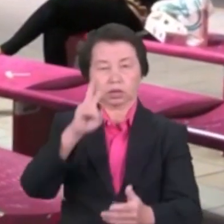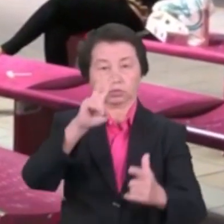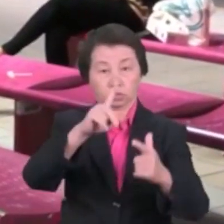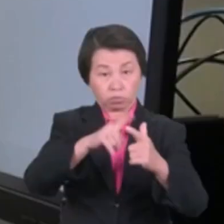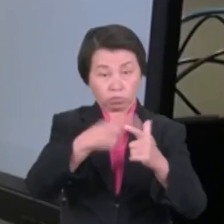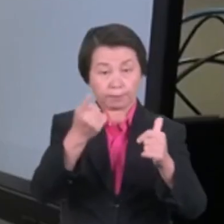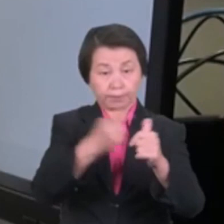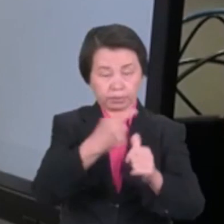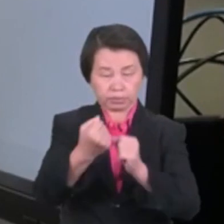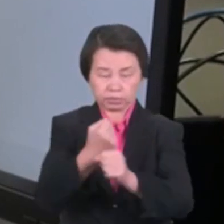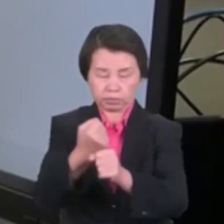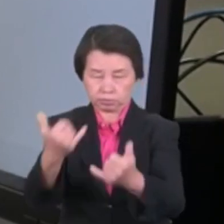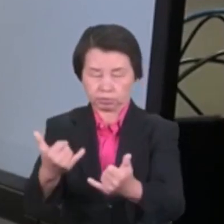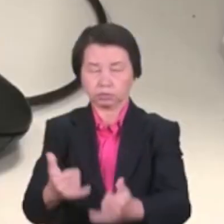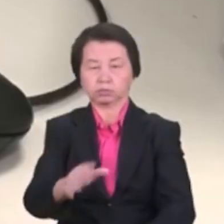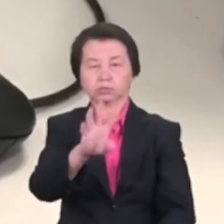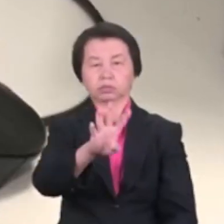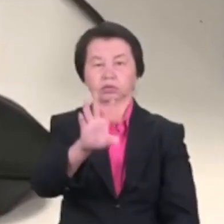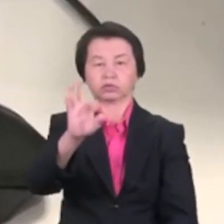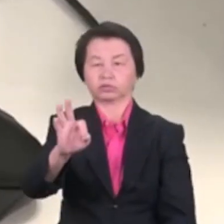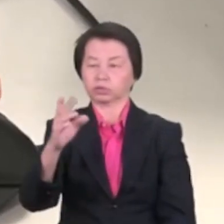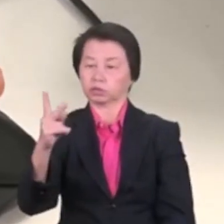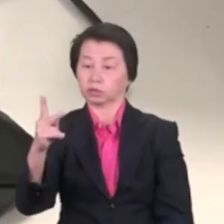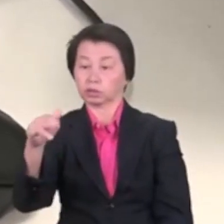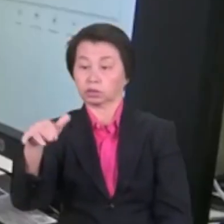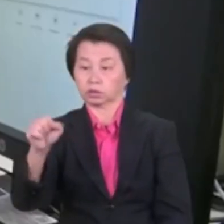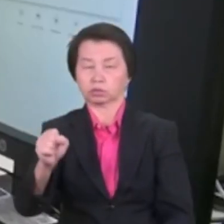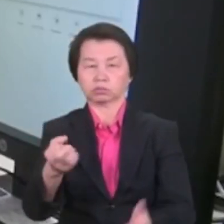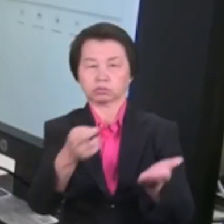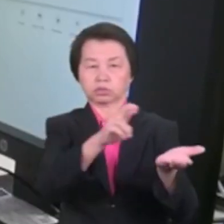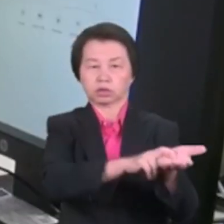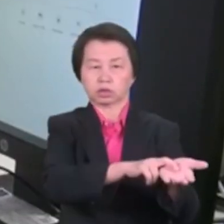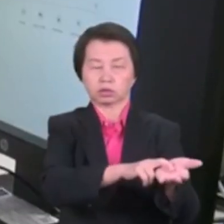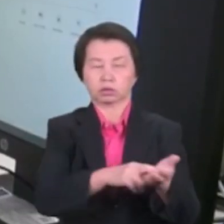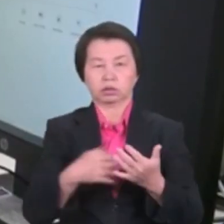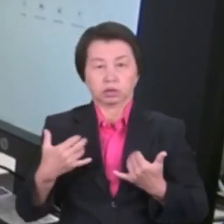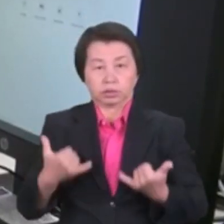bulan pertama tahun ini, 49